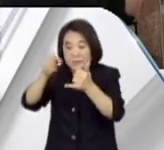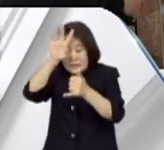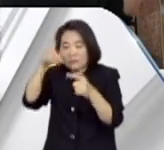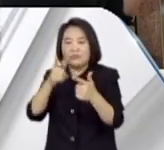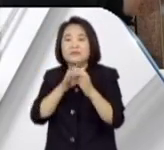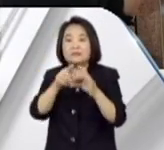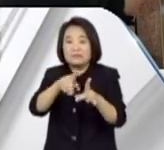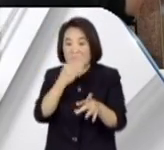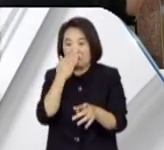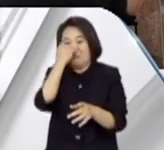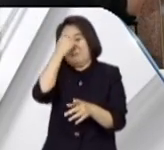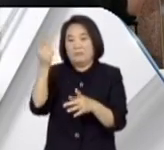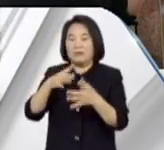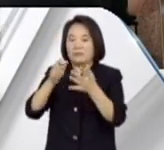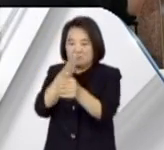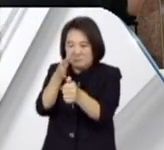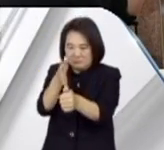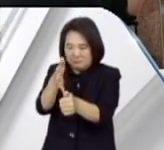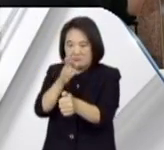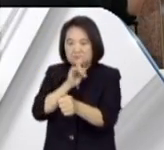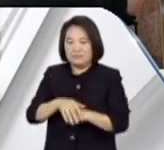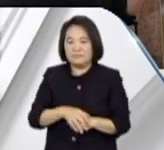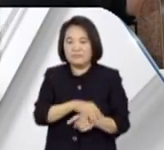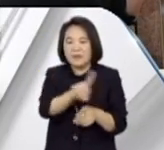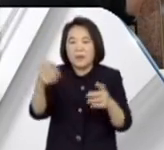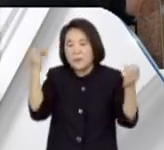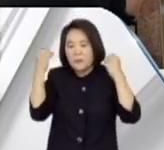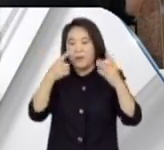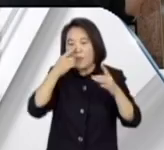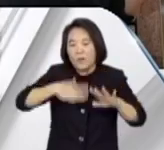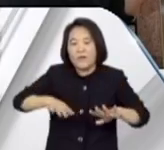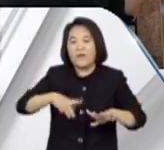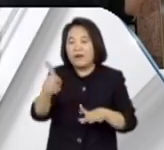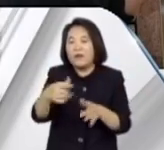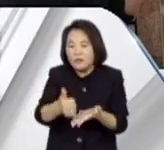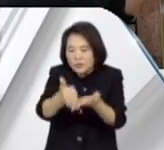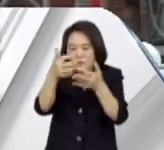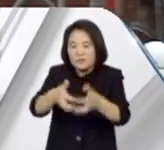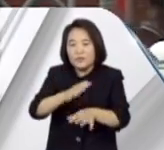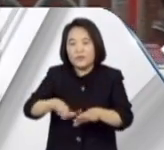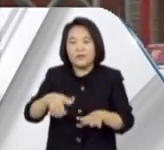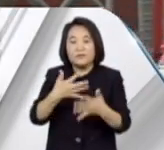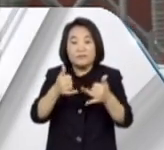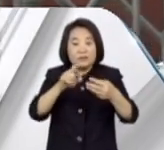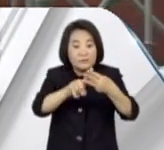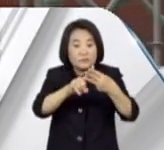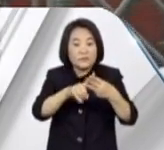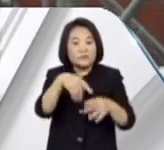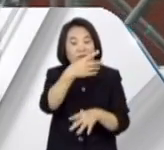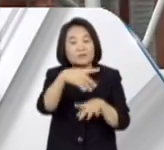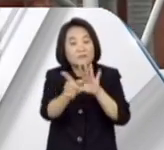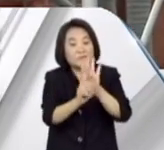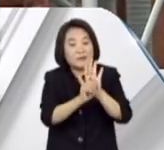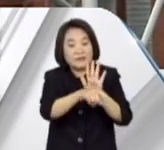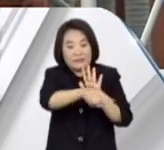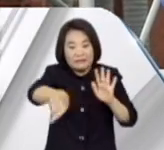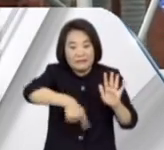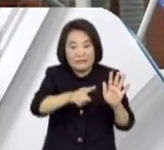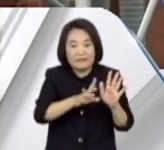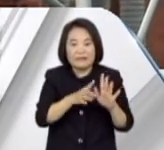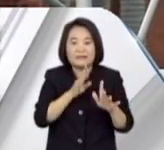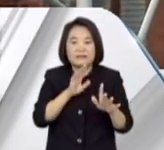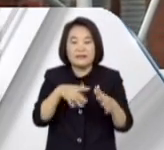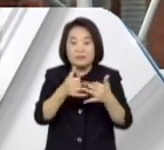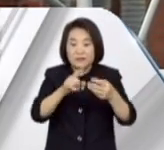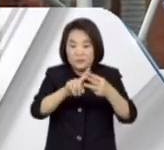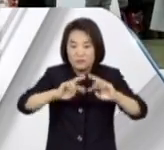的。 对于一些朋友有不同的意见，我们也听见了，那我们尊重大家的想法。因此，在民主进行曲的这个表演当中，仅保